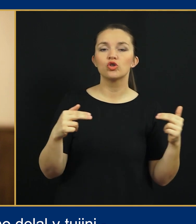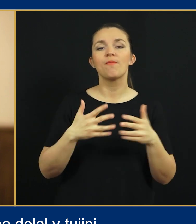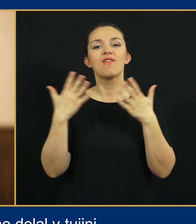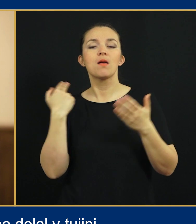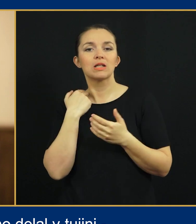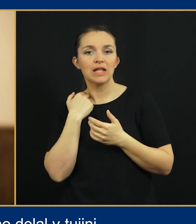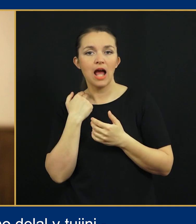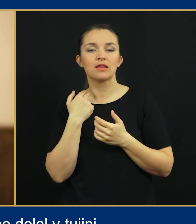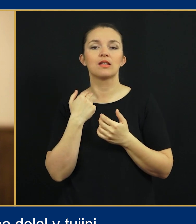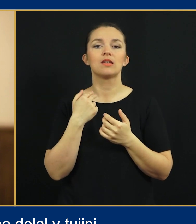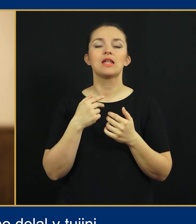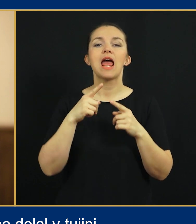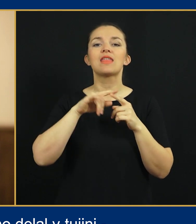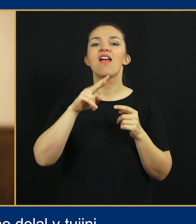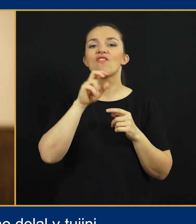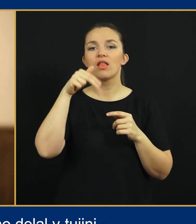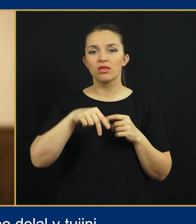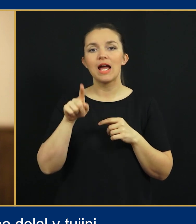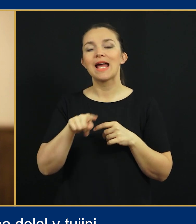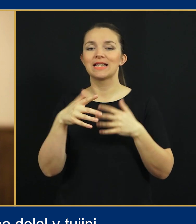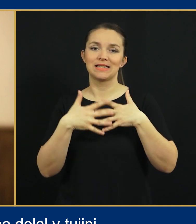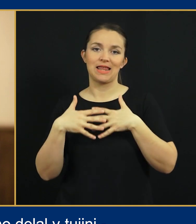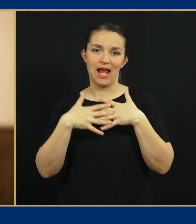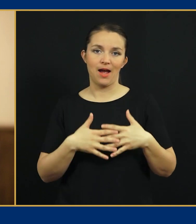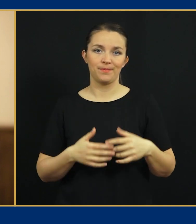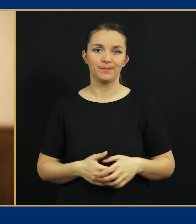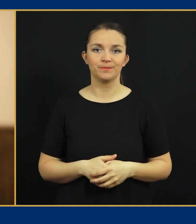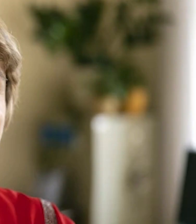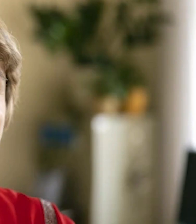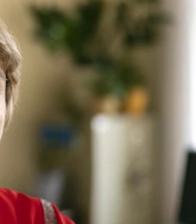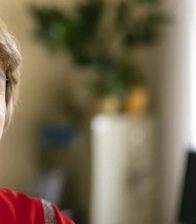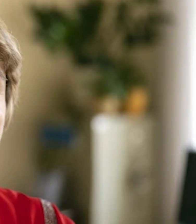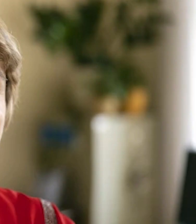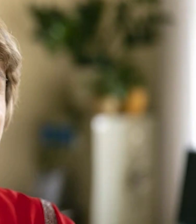Veliki Britaniji, Tajvanu in ZDA.